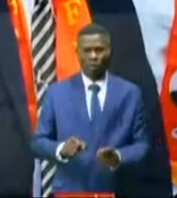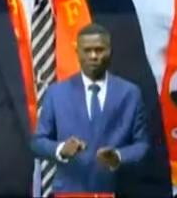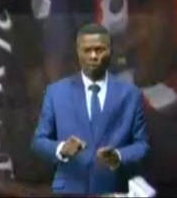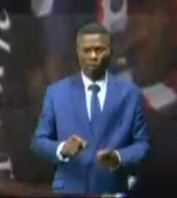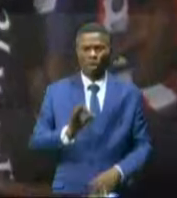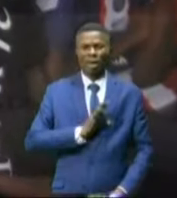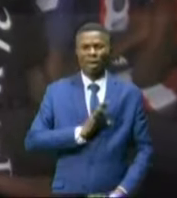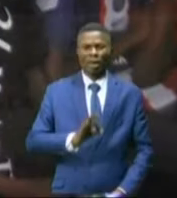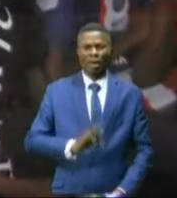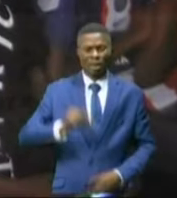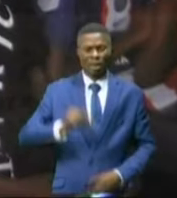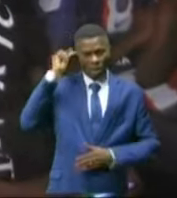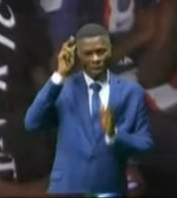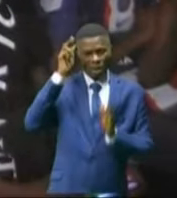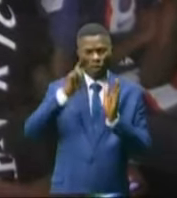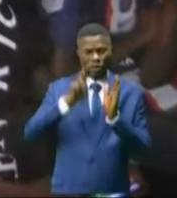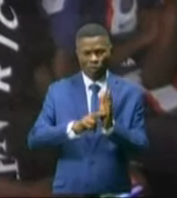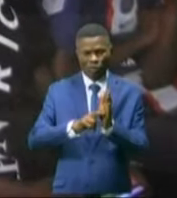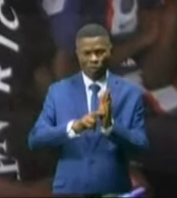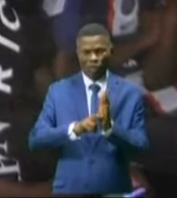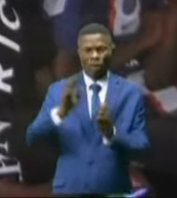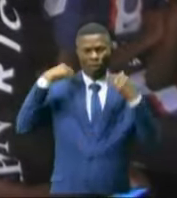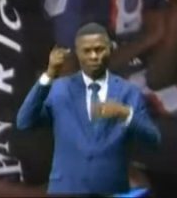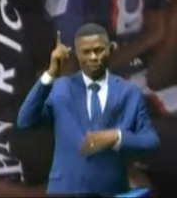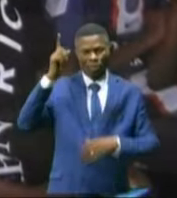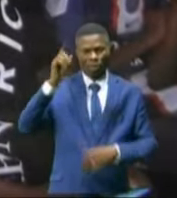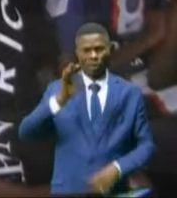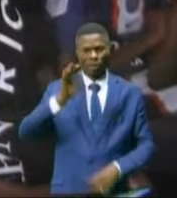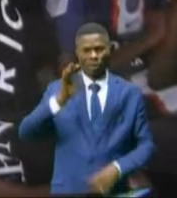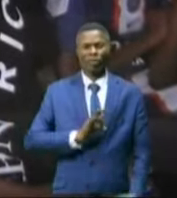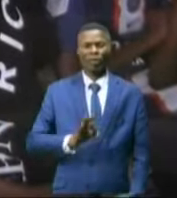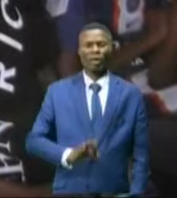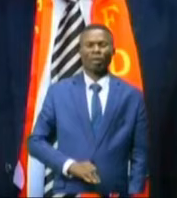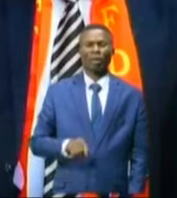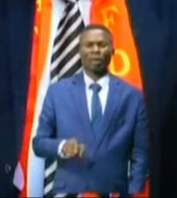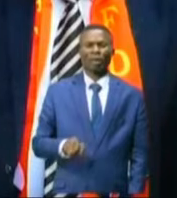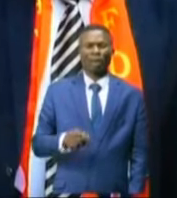les gouvernements via l'autorité sur le